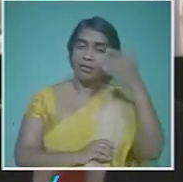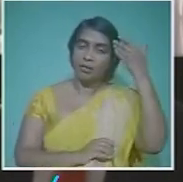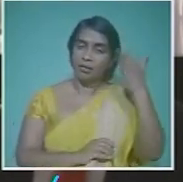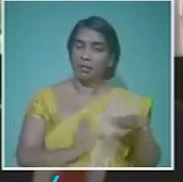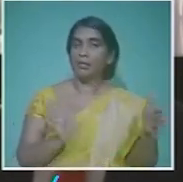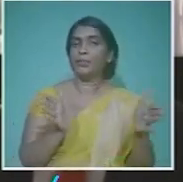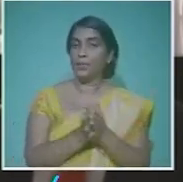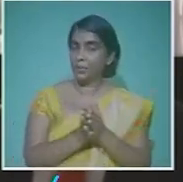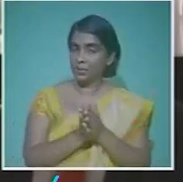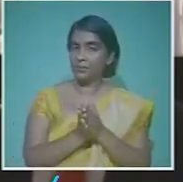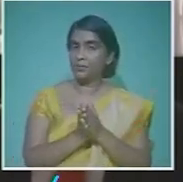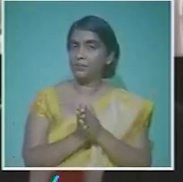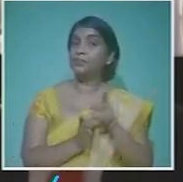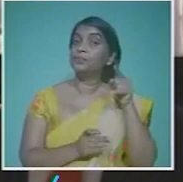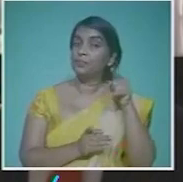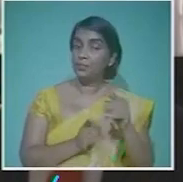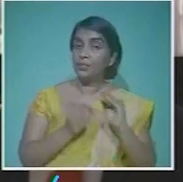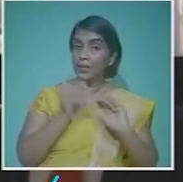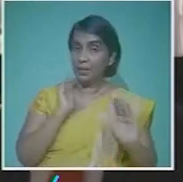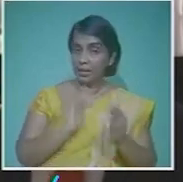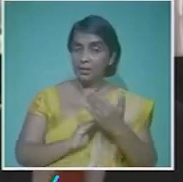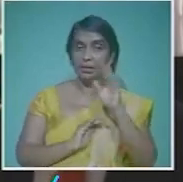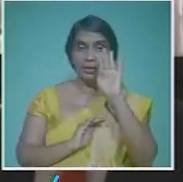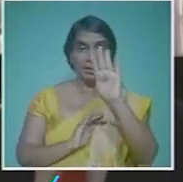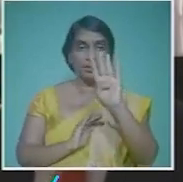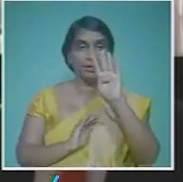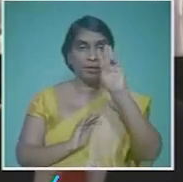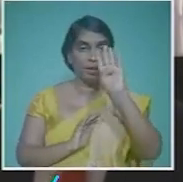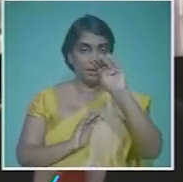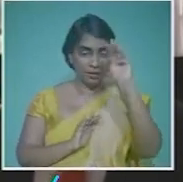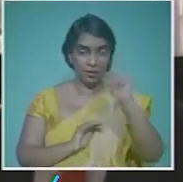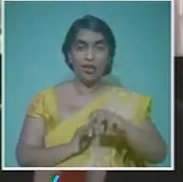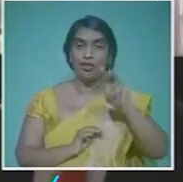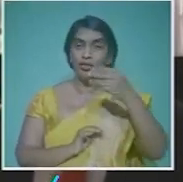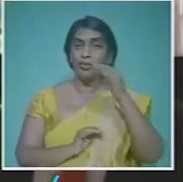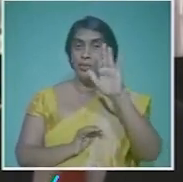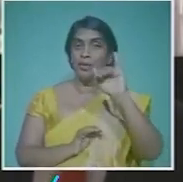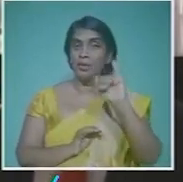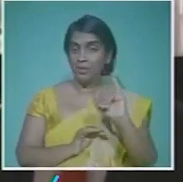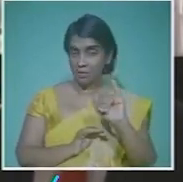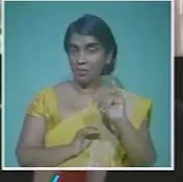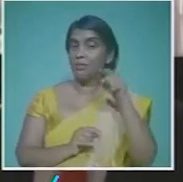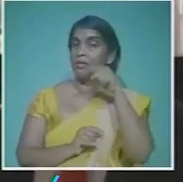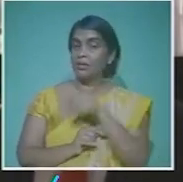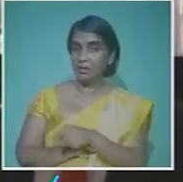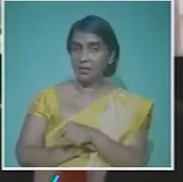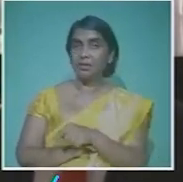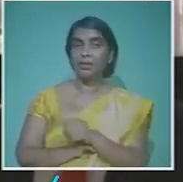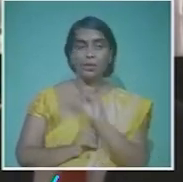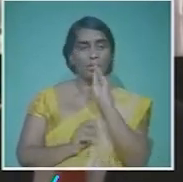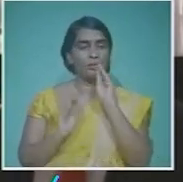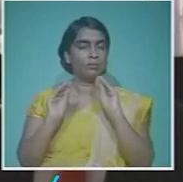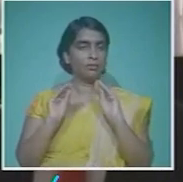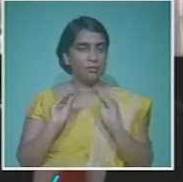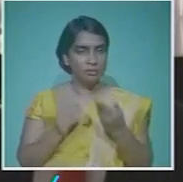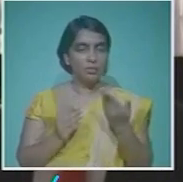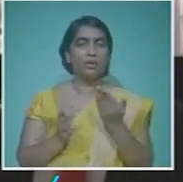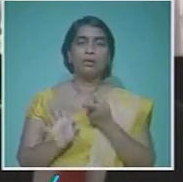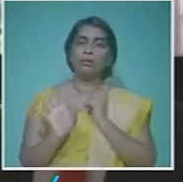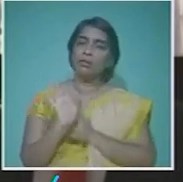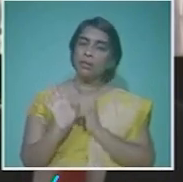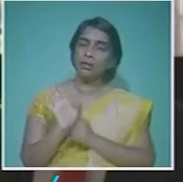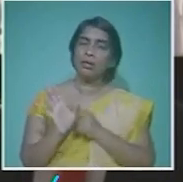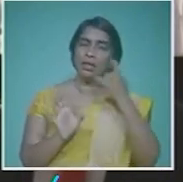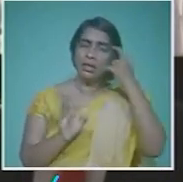දෙක්ක. මේ ගෙදර ගිය 40356 දිනෙන් 6 දින අතරින් සැලකීතු පිරිසක්